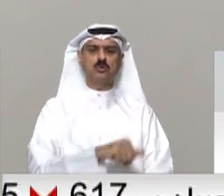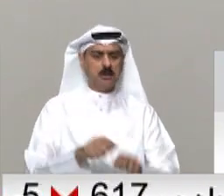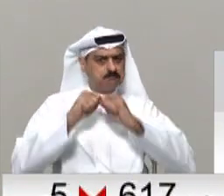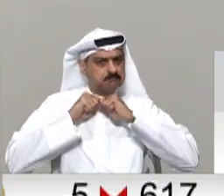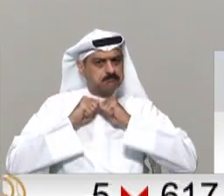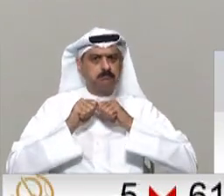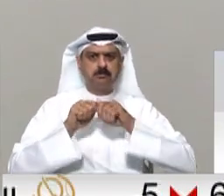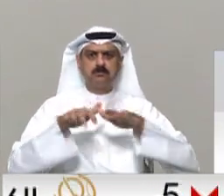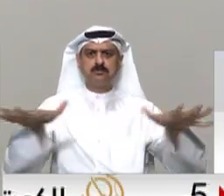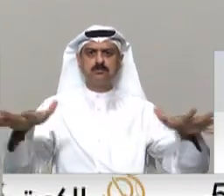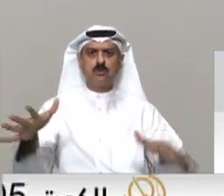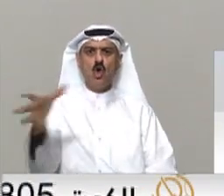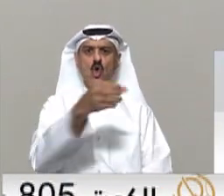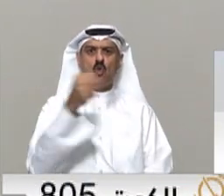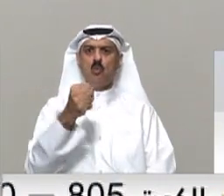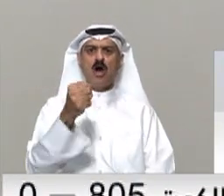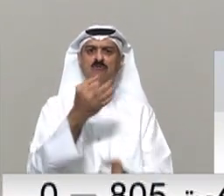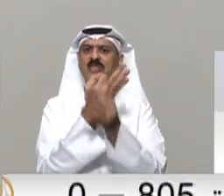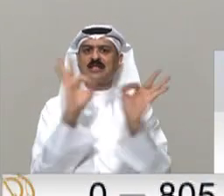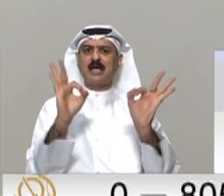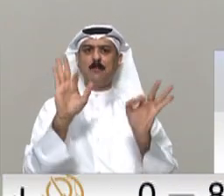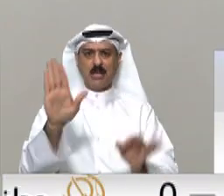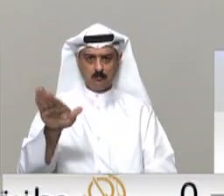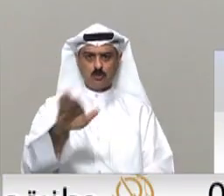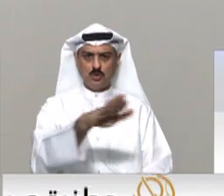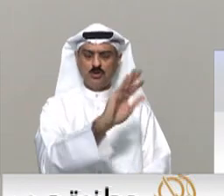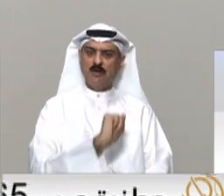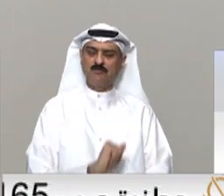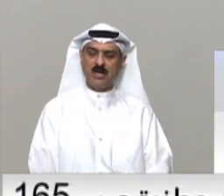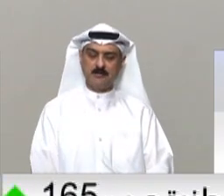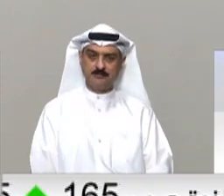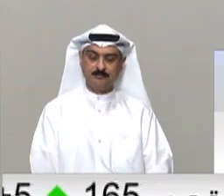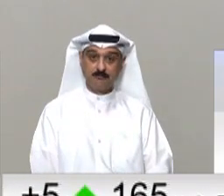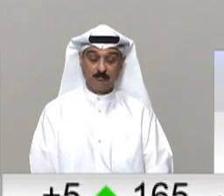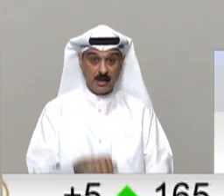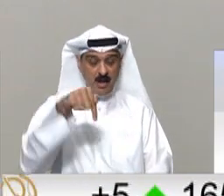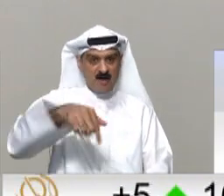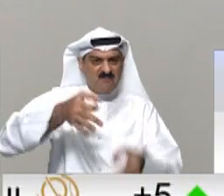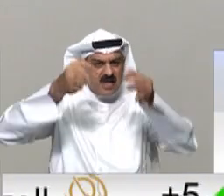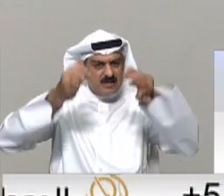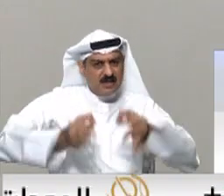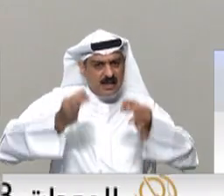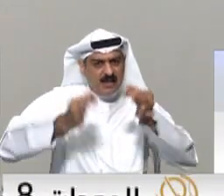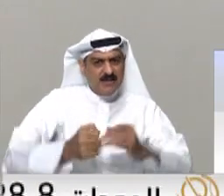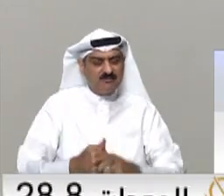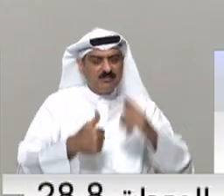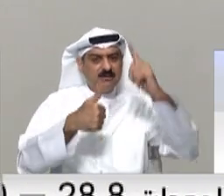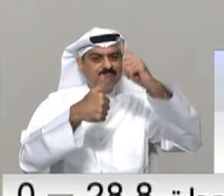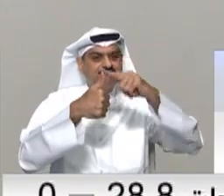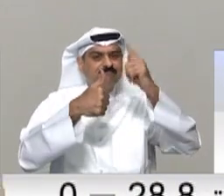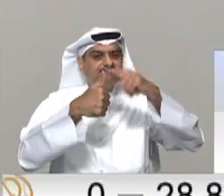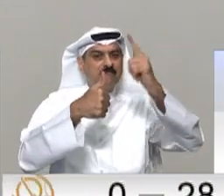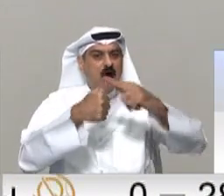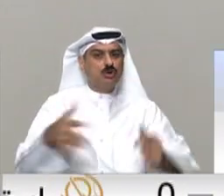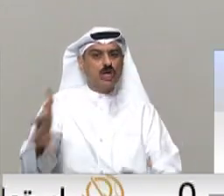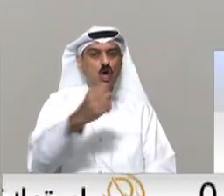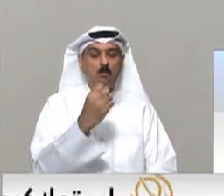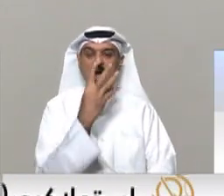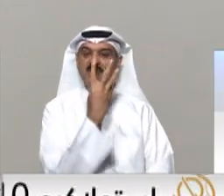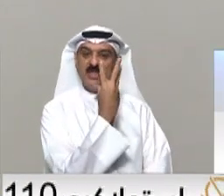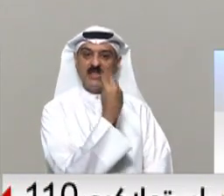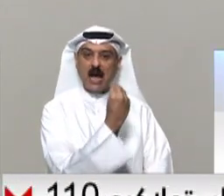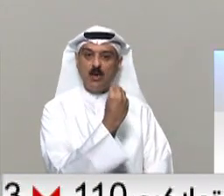جميع مناطق الكويت، لكن تركزت الحالة في محافظتي الحولي